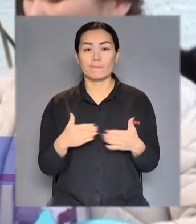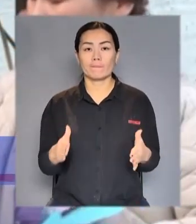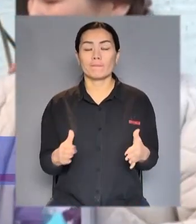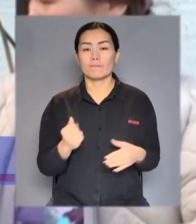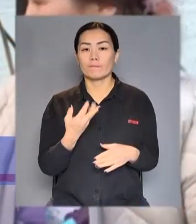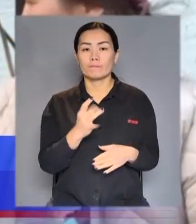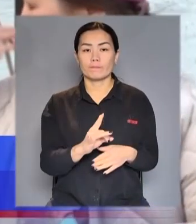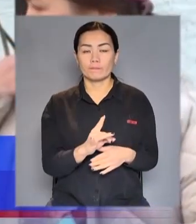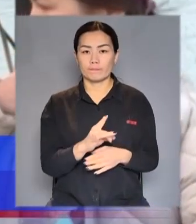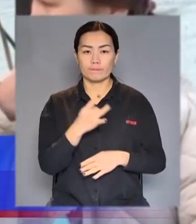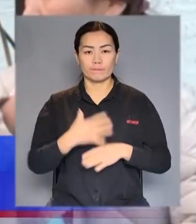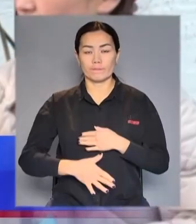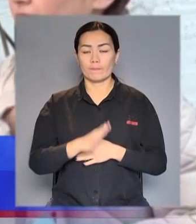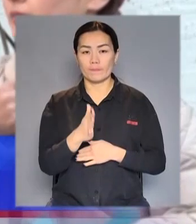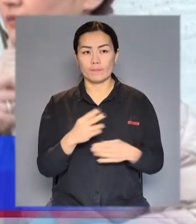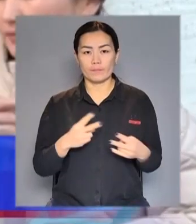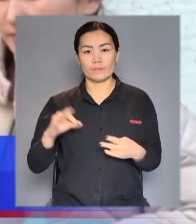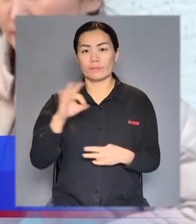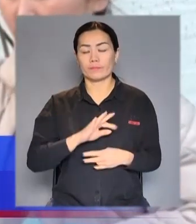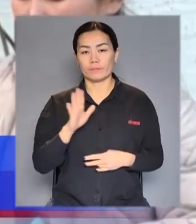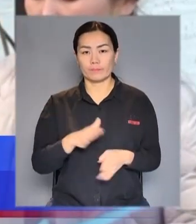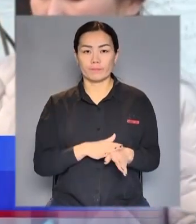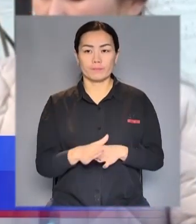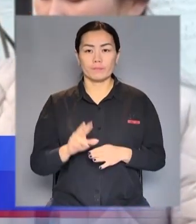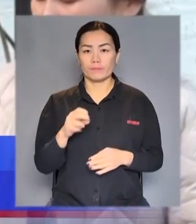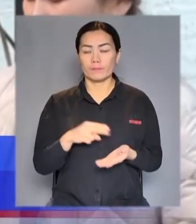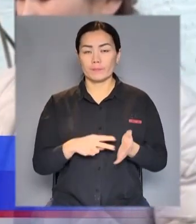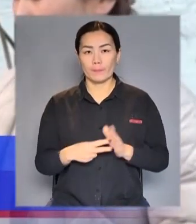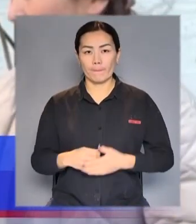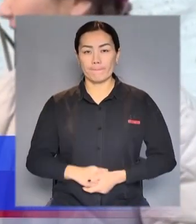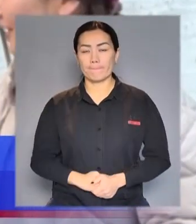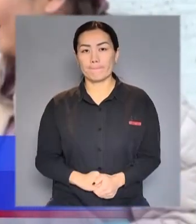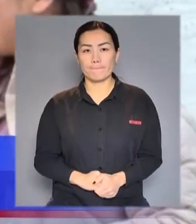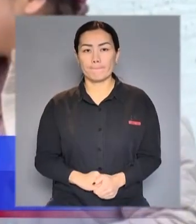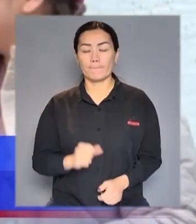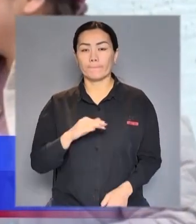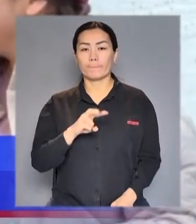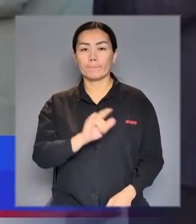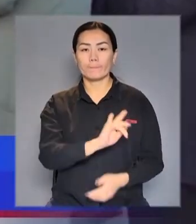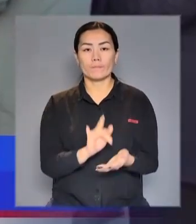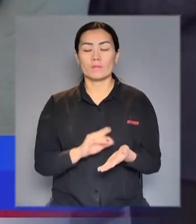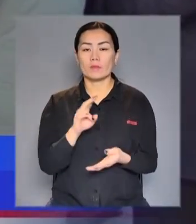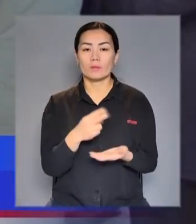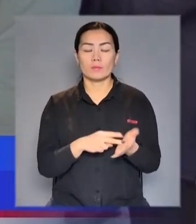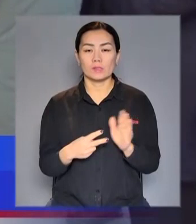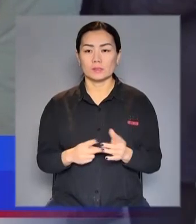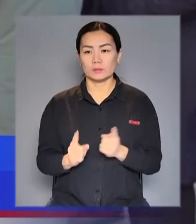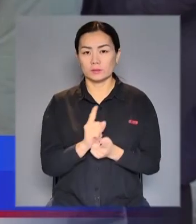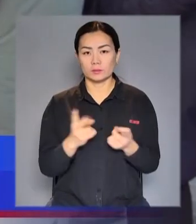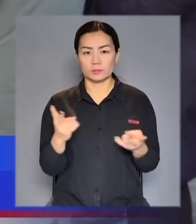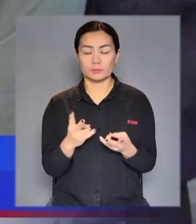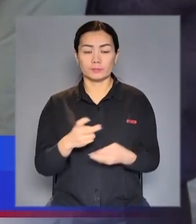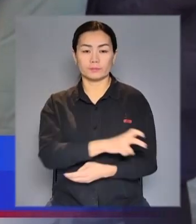открытие фельдшерско-акушерского центра является свидетельством реализации нацпроекта. В Атырауской области в рамках нацпроекта